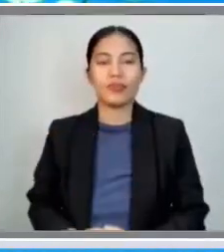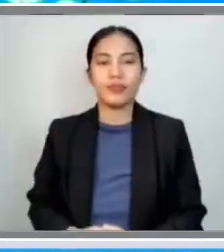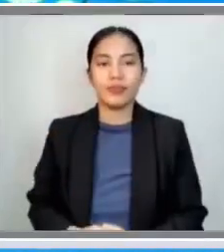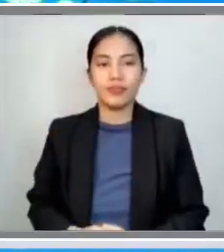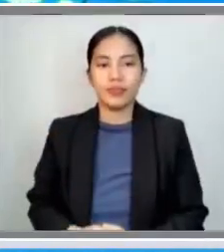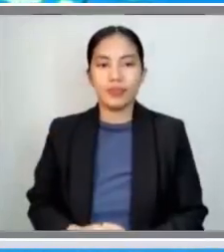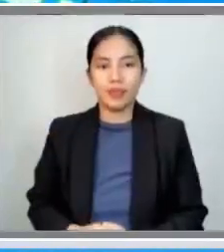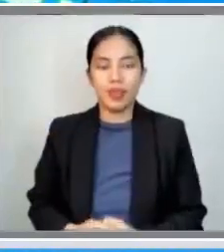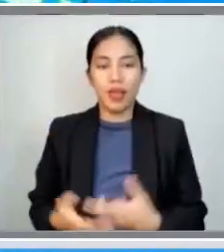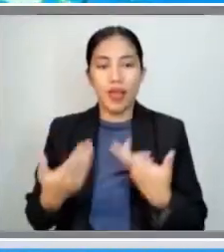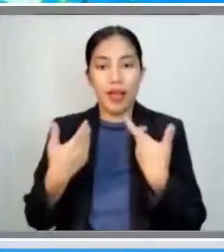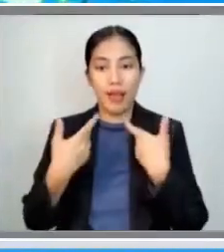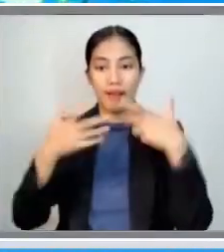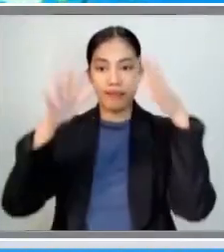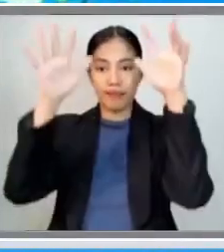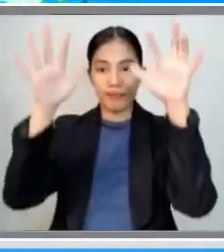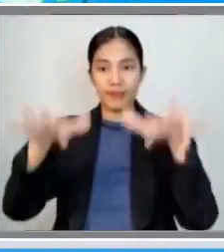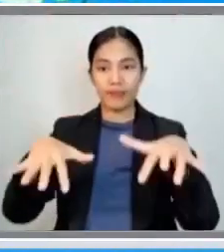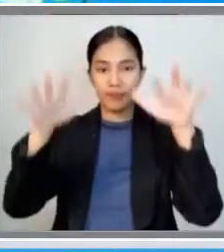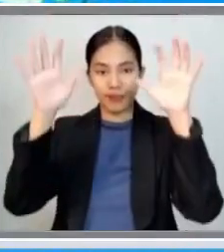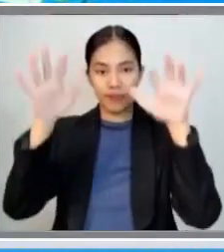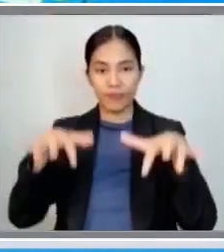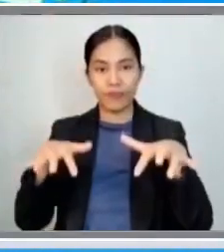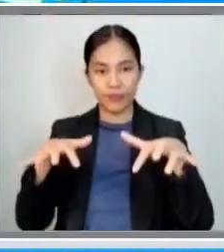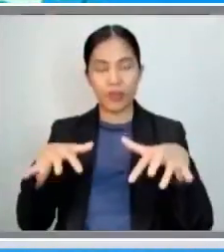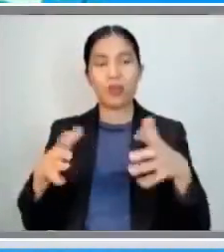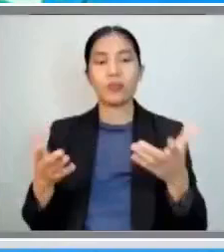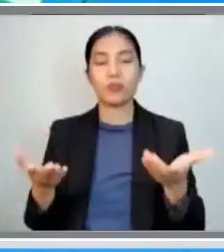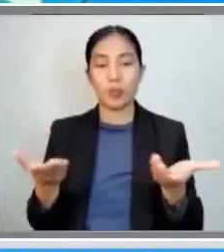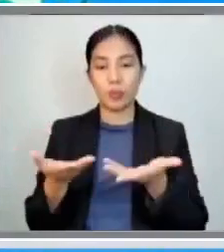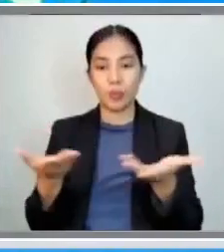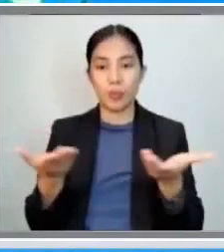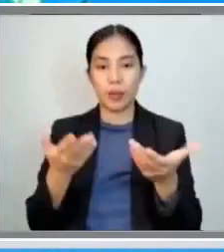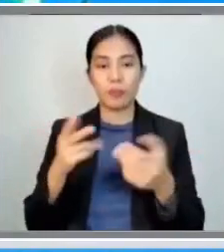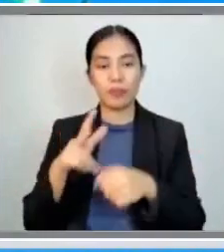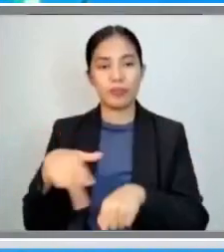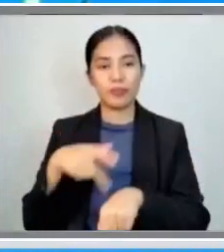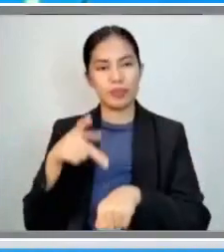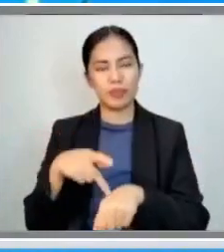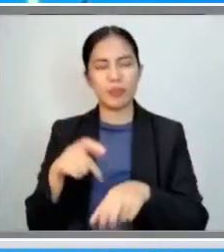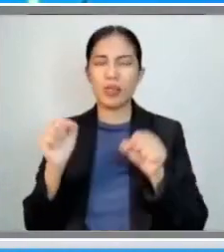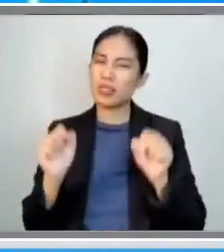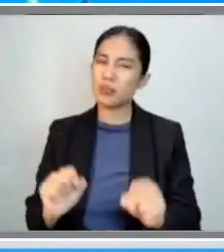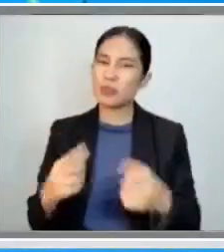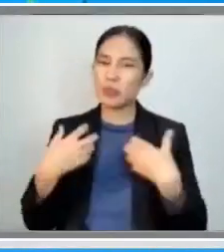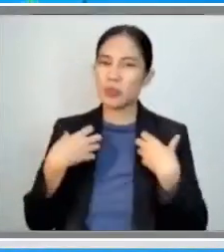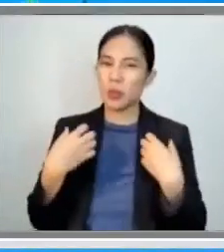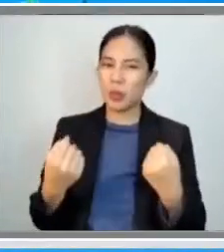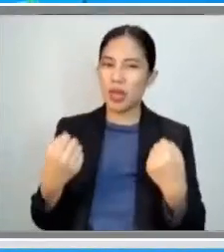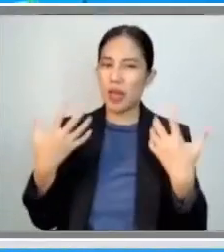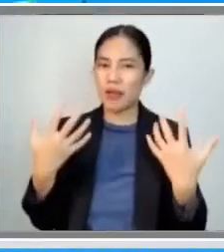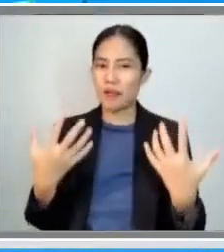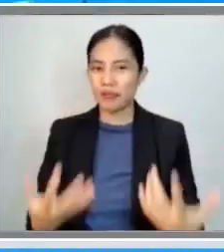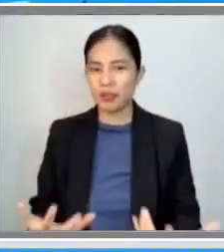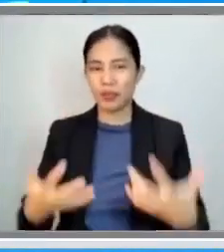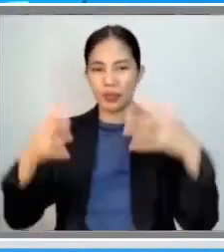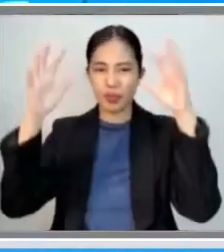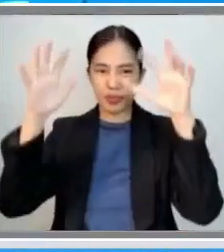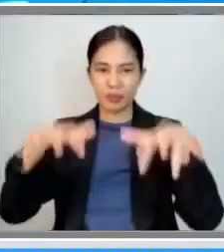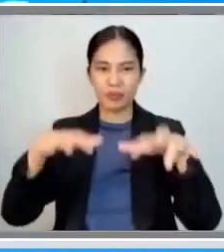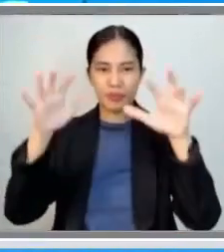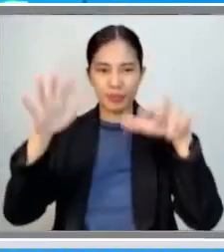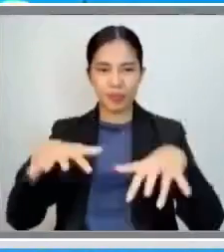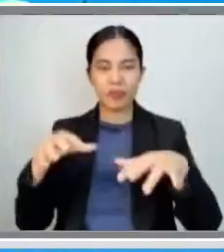uulanin ang malaking bahagi ng bansa. Posible ang heavy to intense rain sa ilang lugar na maaaring magdulot ng baha